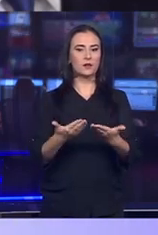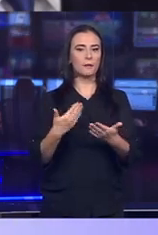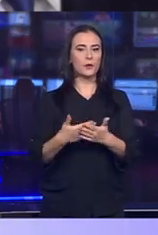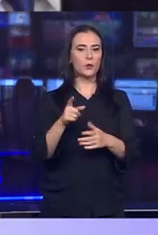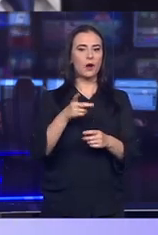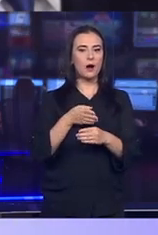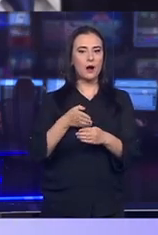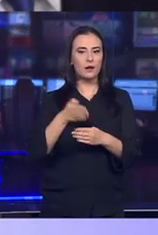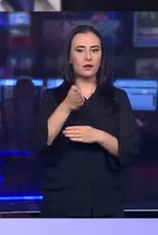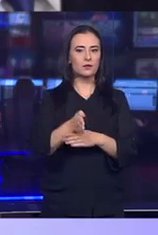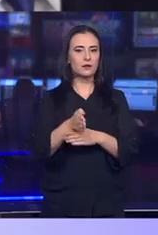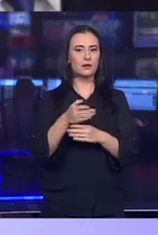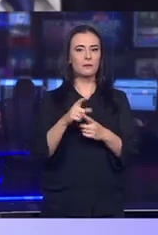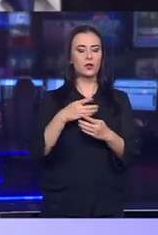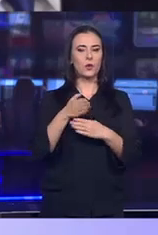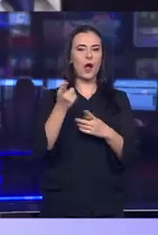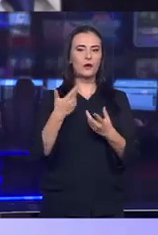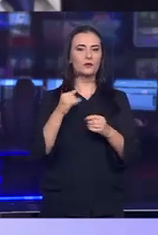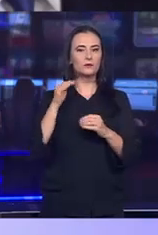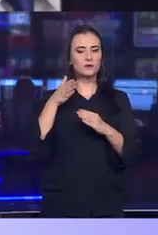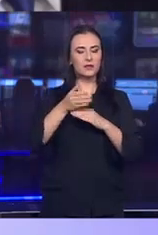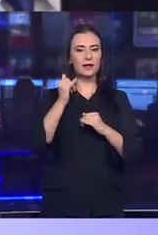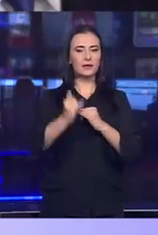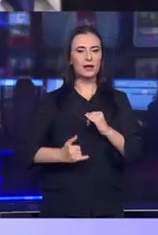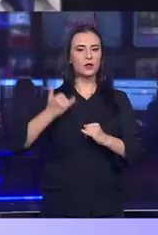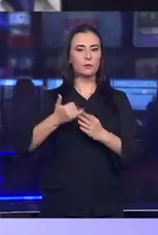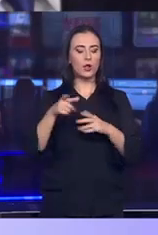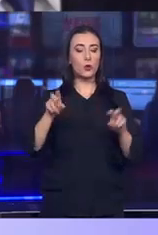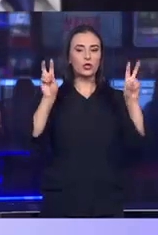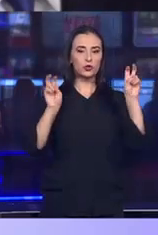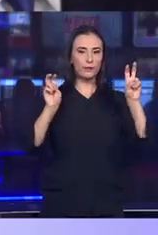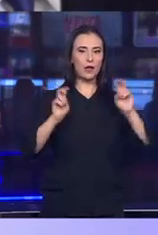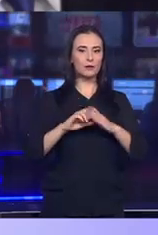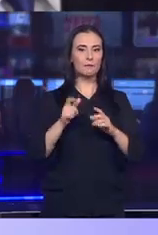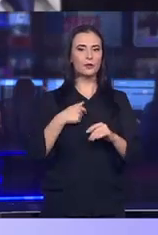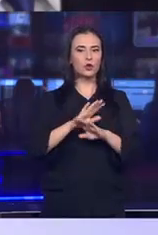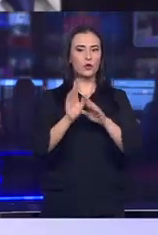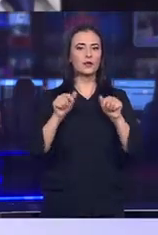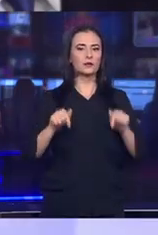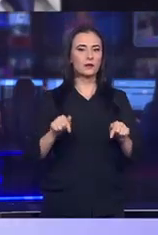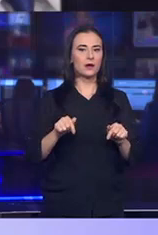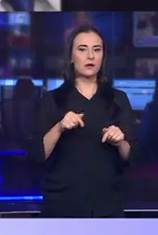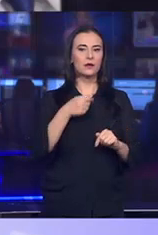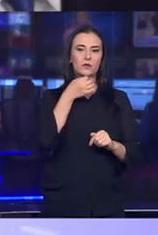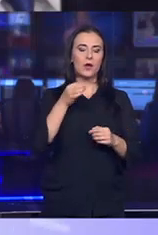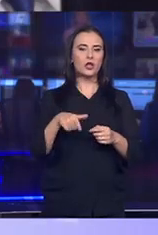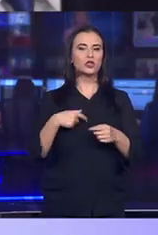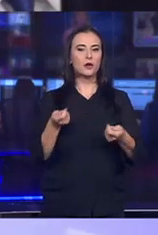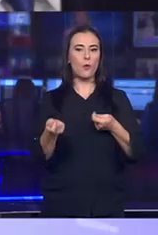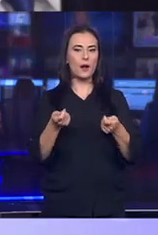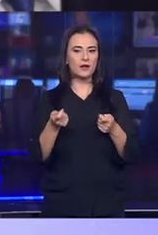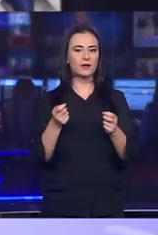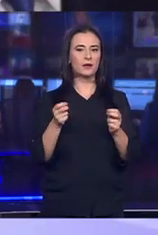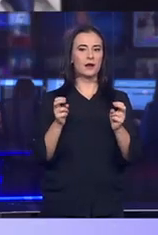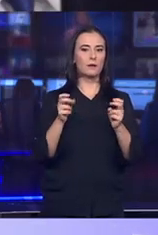asocierea pe care Austria a făcut-o în dialogul internațional, tocmai pentru a muta subiectul cât se poate de clar din punct de vedere tehnic, adică aderarea